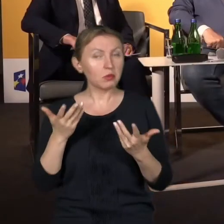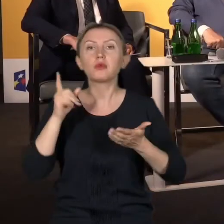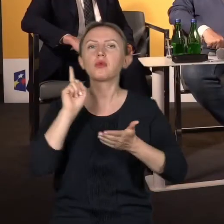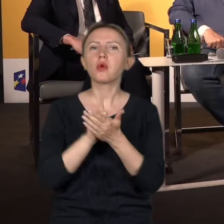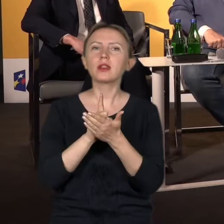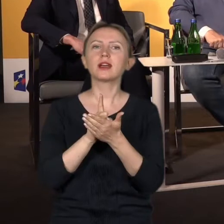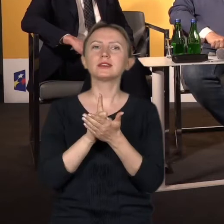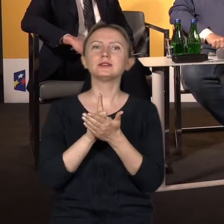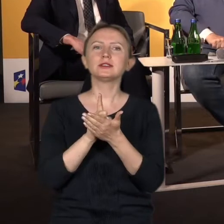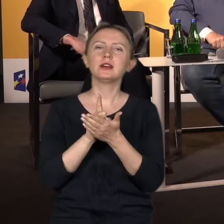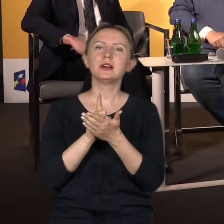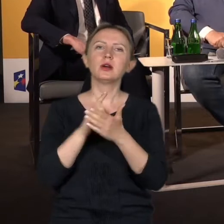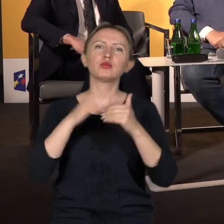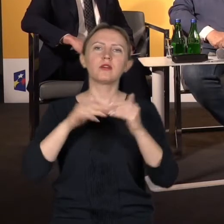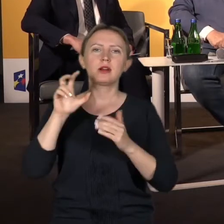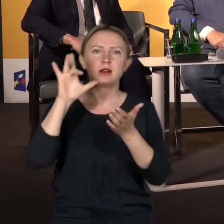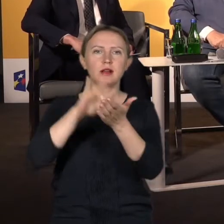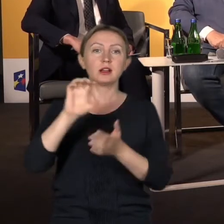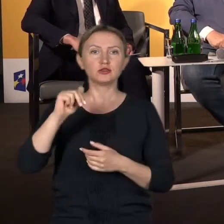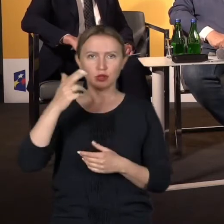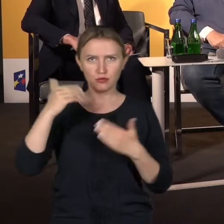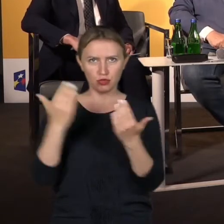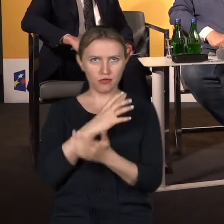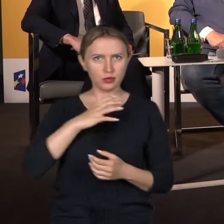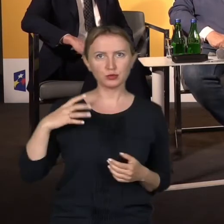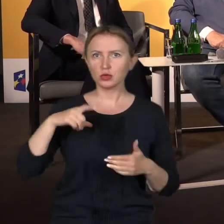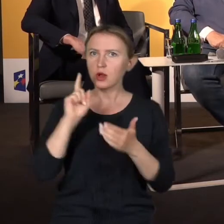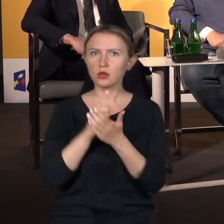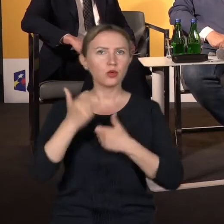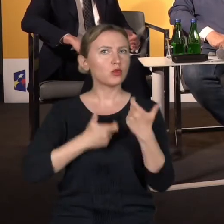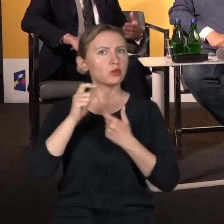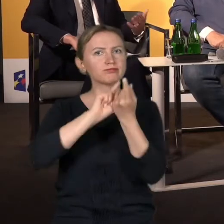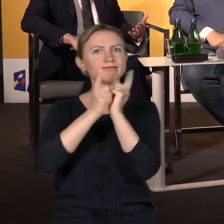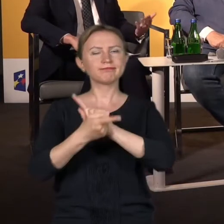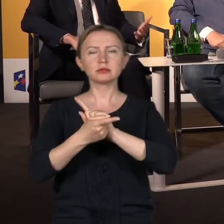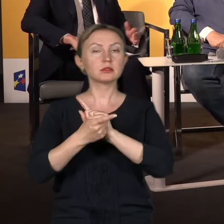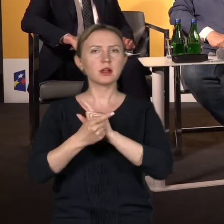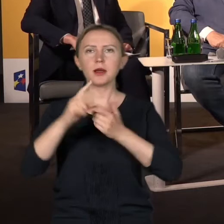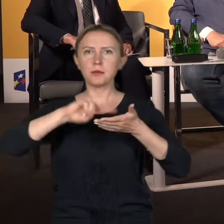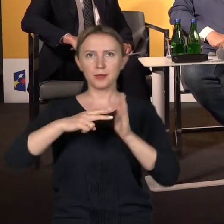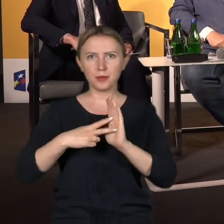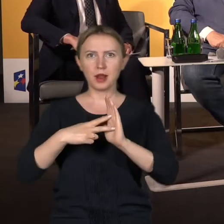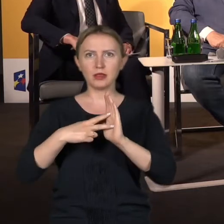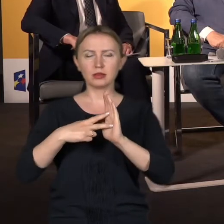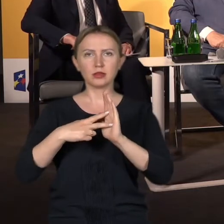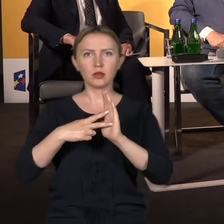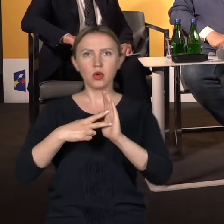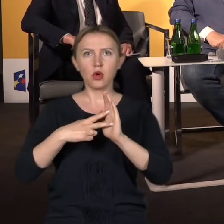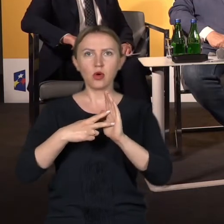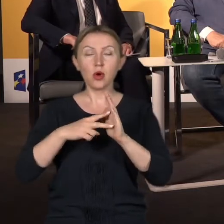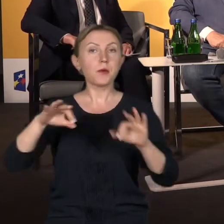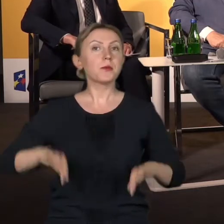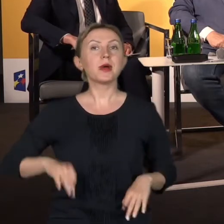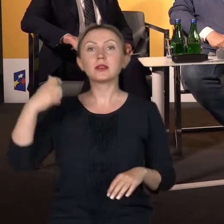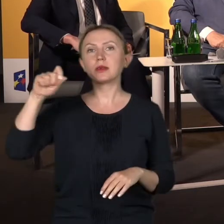budować w Krzanowie nową gospodarkę, na ile udaje się prowadzić transformację? Jaka jest ta wizja, nawiązując do słów